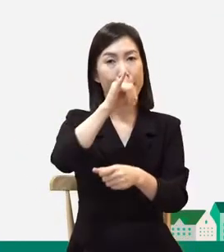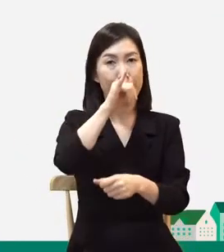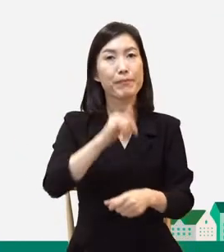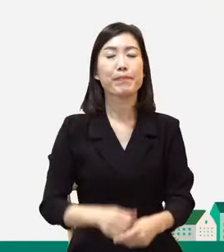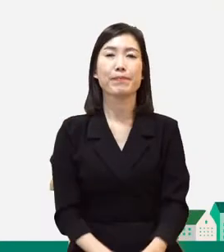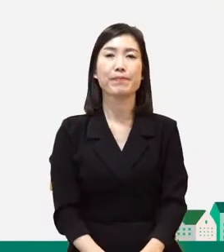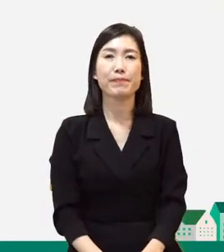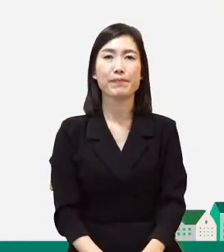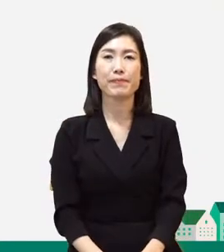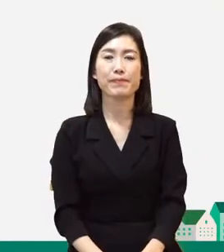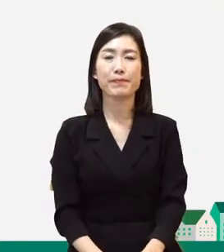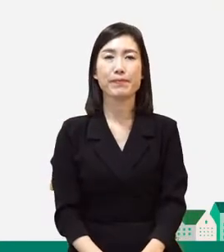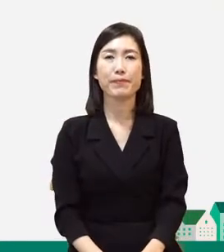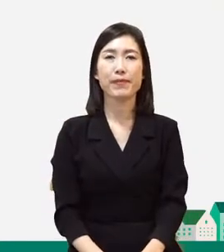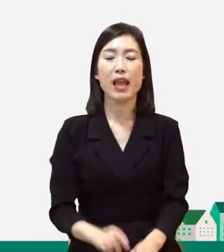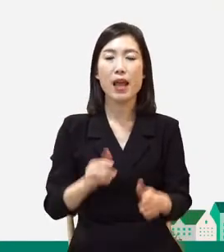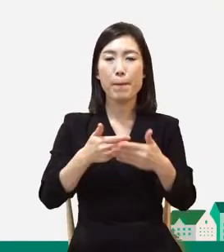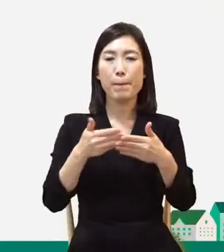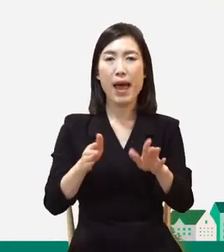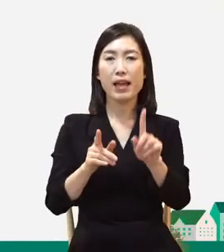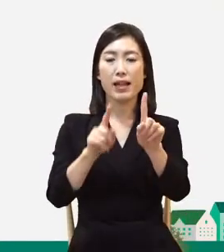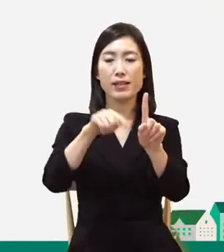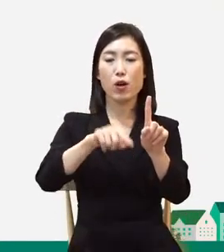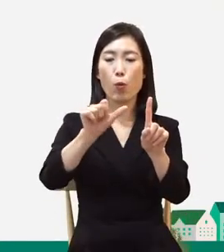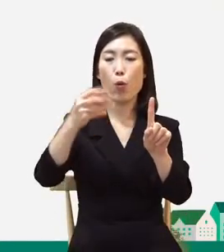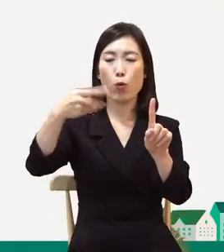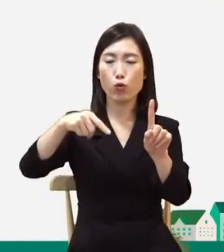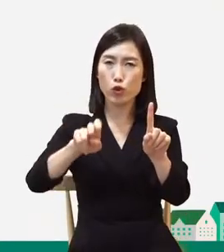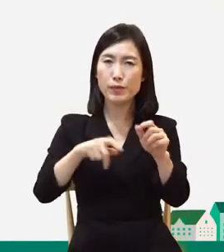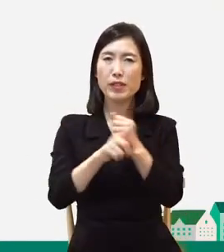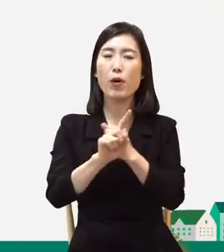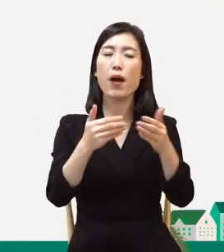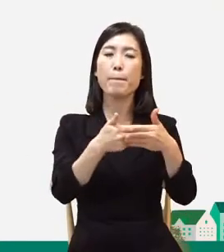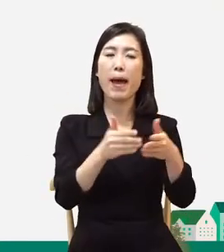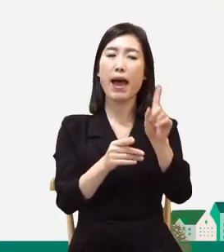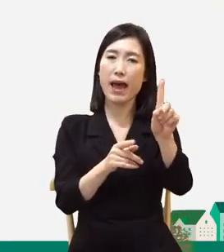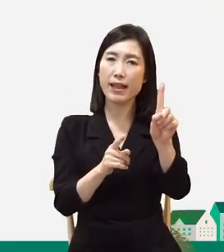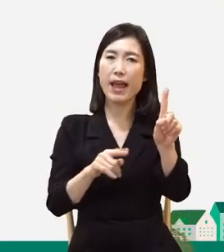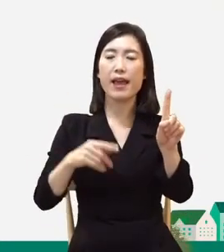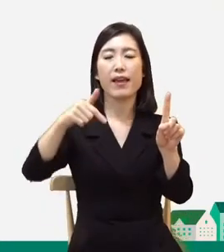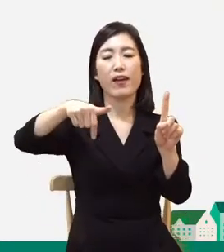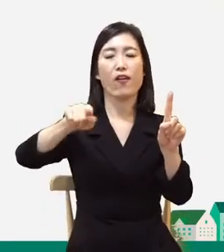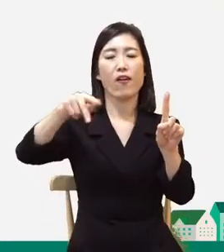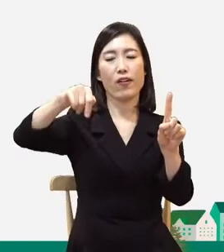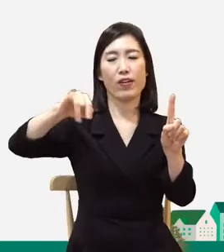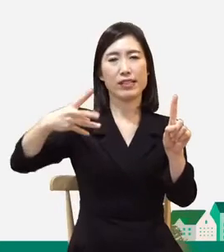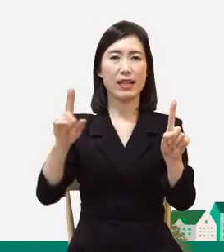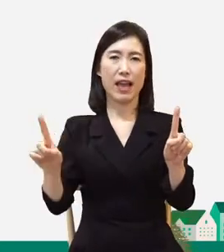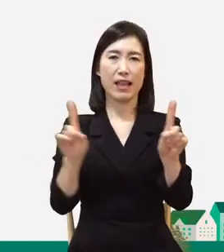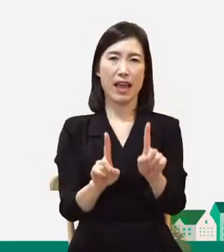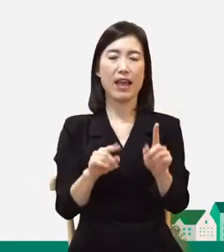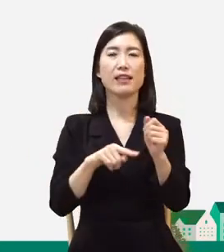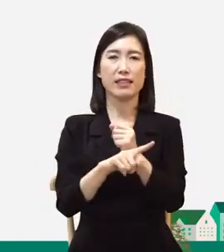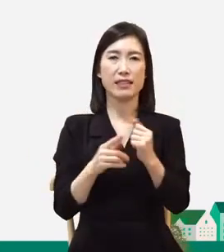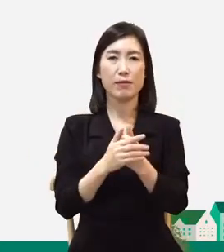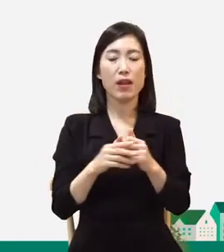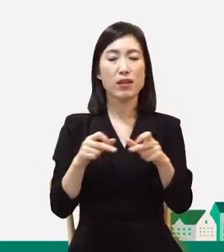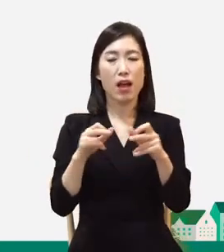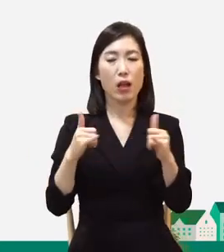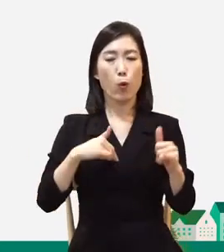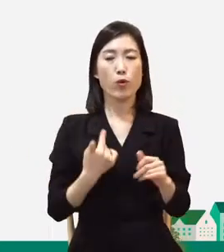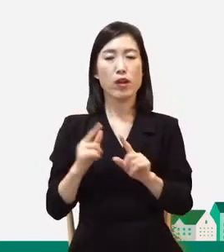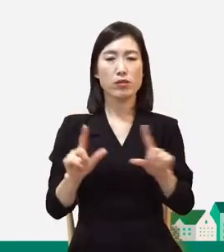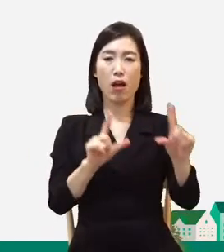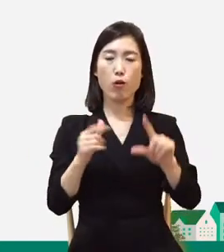갖춰져 있습니다. 1.5룸에는 방 하나랑 이제 방이 이제 거실이 이렇게 구성되어져 있어서 장애인분들이 이제 살기가